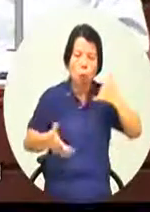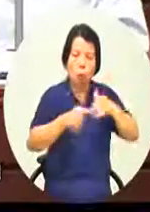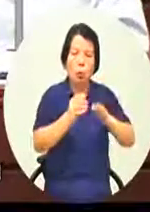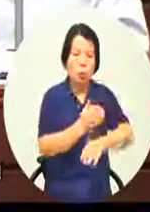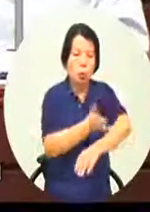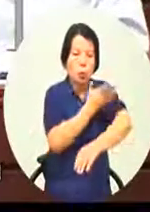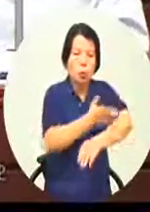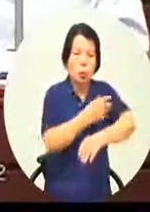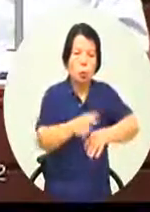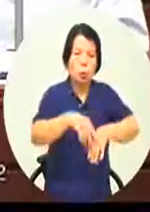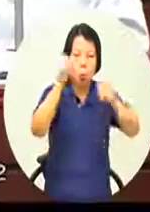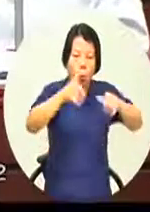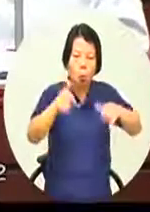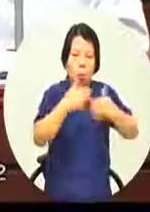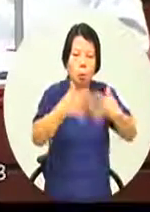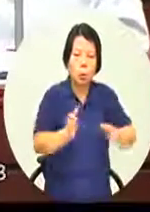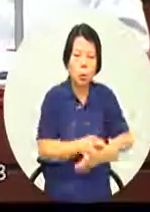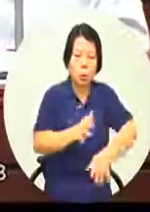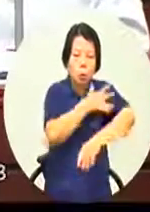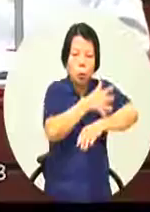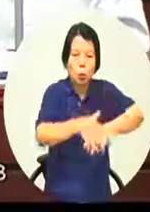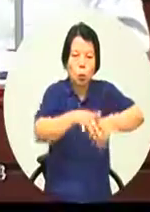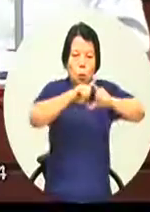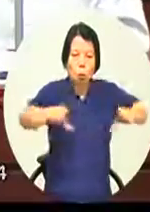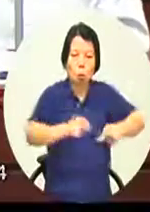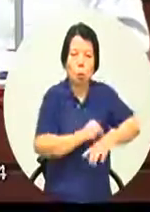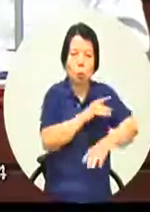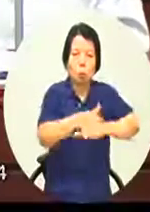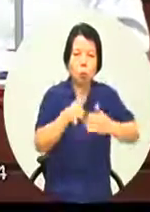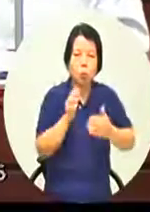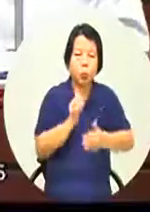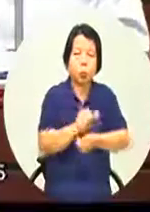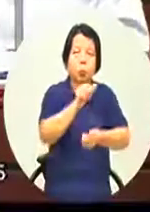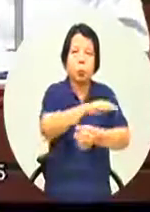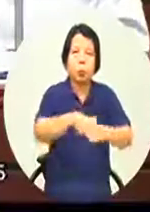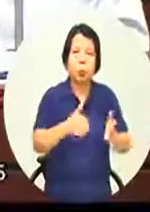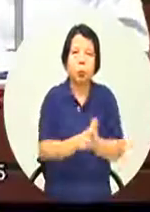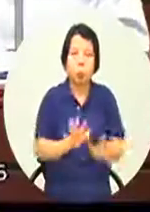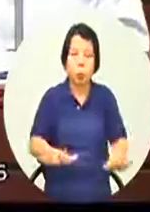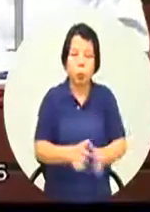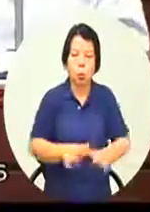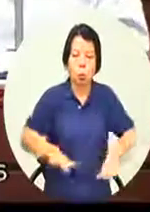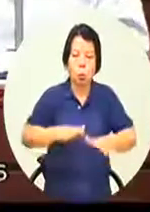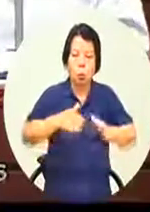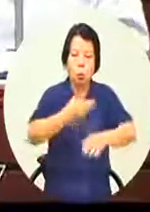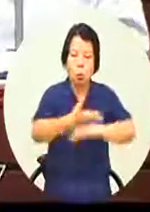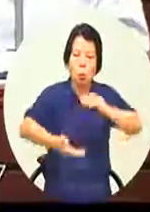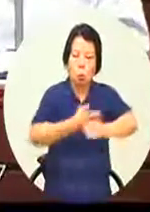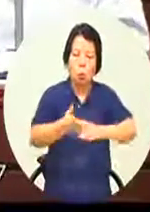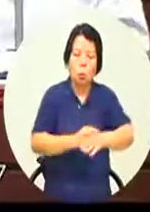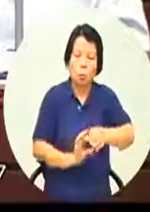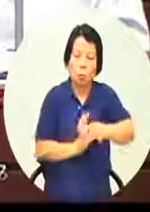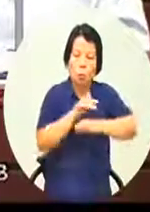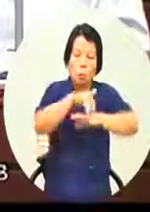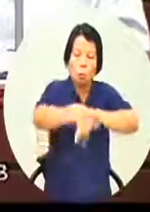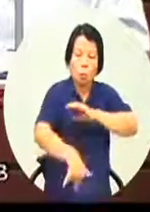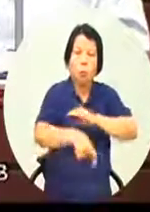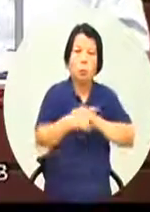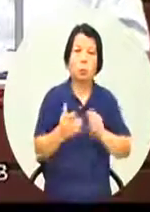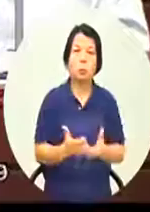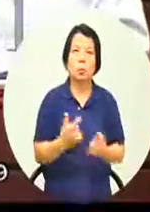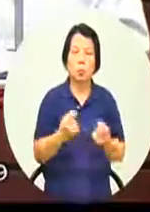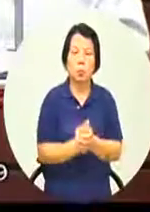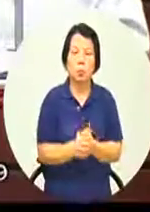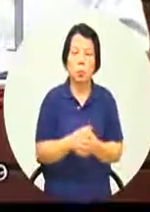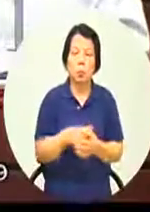豪雨造成溪水暴涨。那白米里的部分主要也是因为这个自容池已经满了，所以溢出来。那我们后续陆